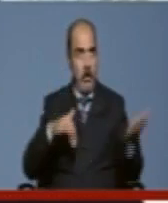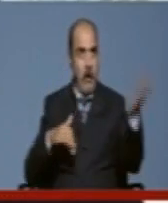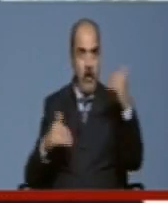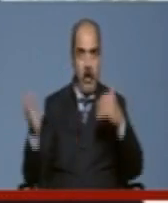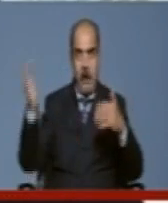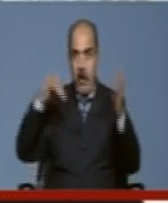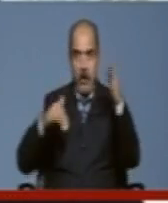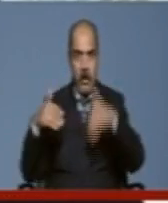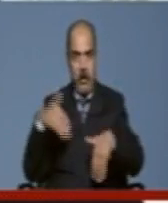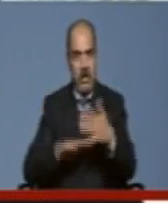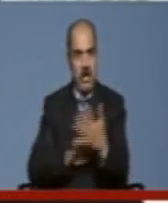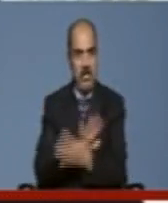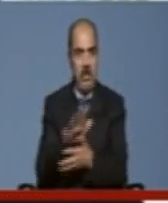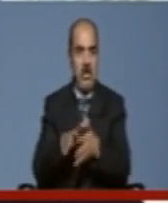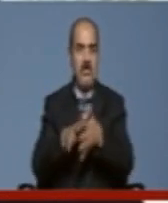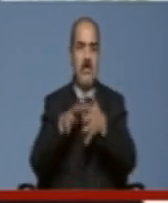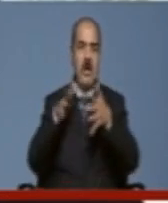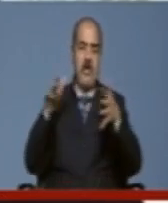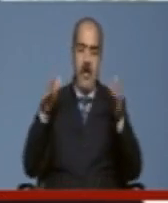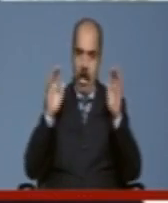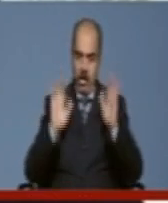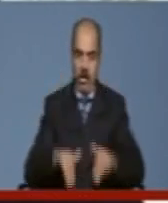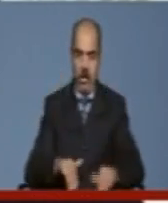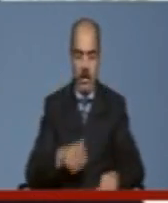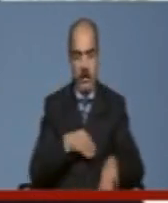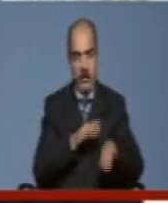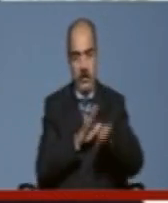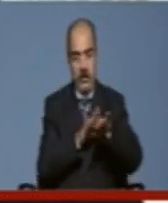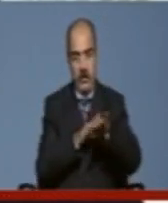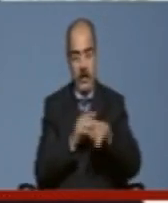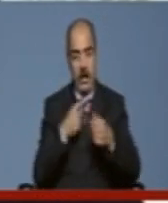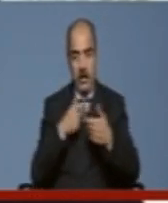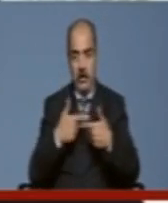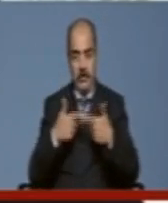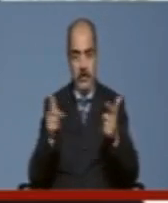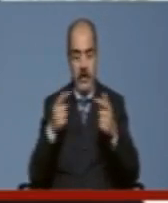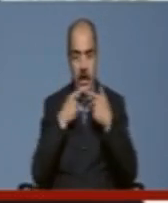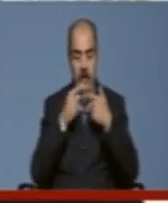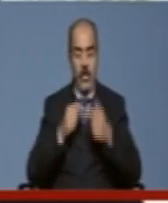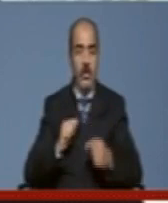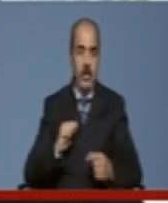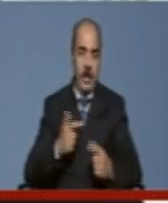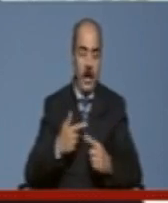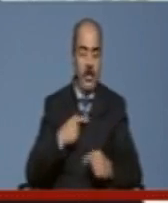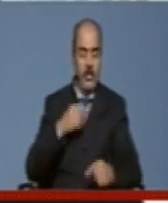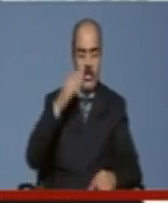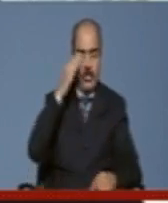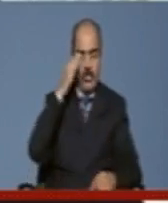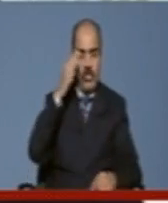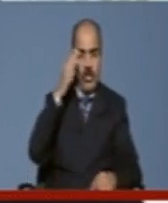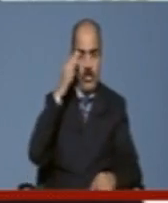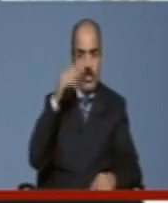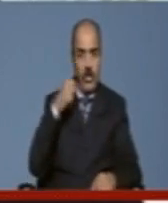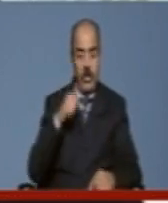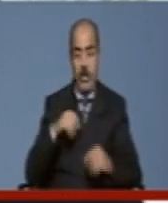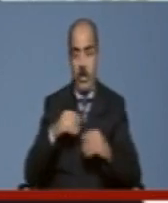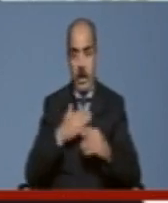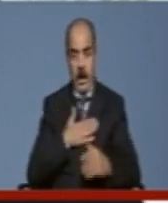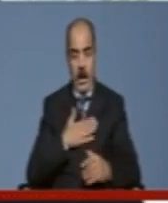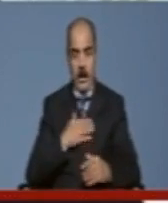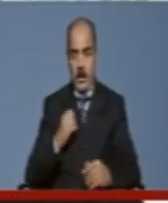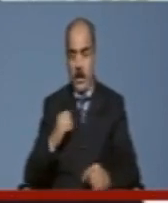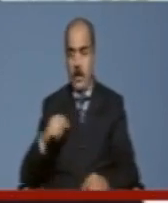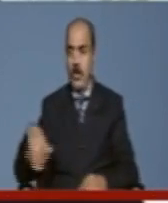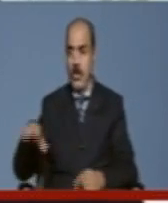الحالي. وهنا انا بسجل مرة تانية شكري الشديد باسمي وباسم كل